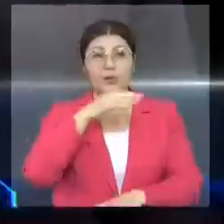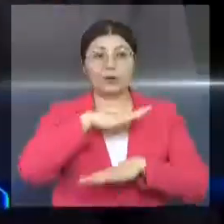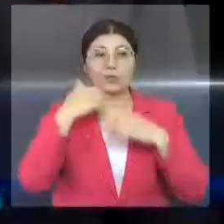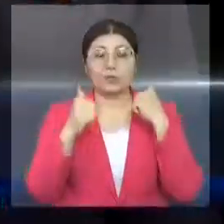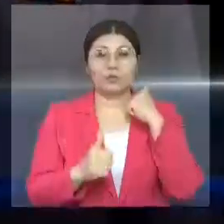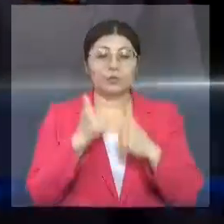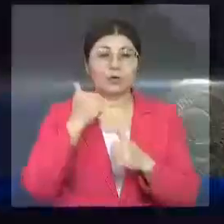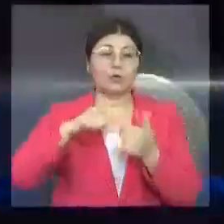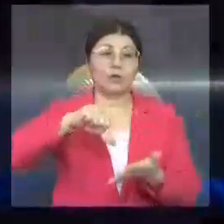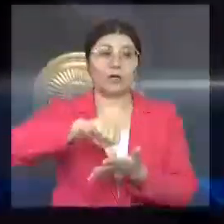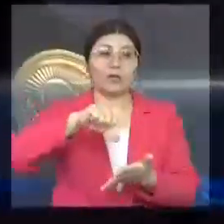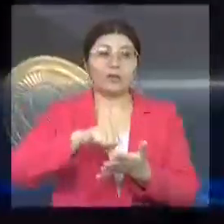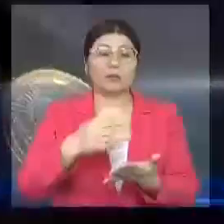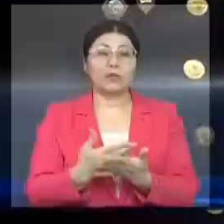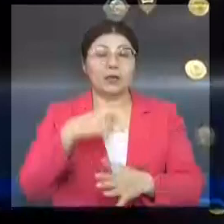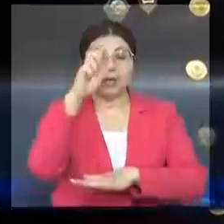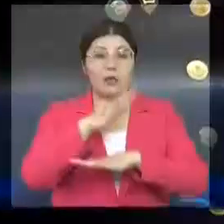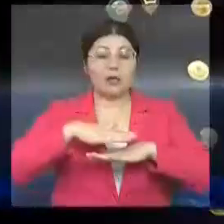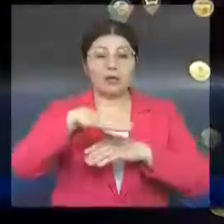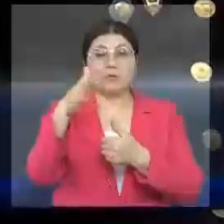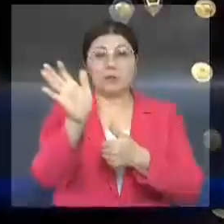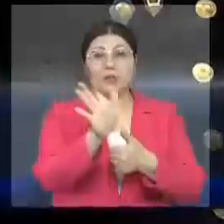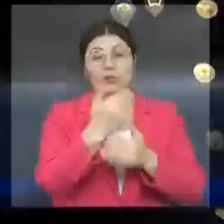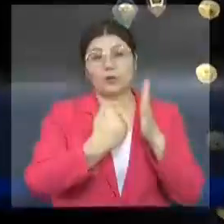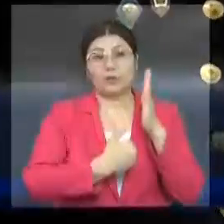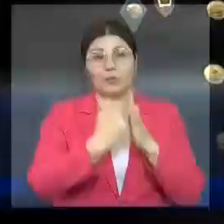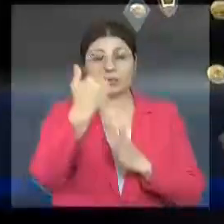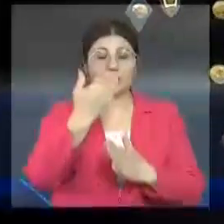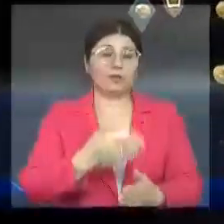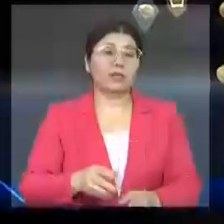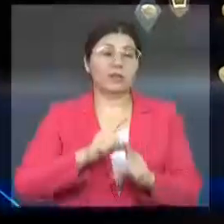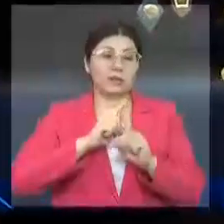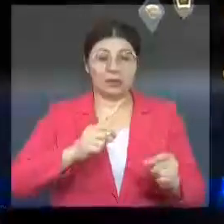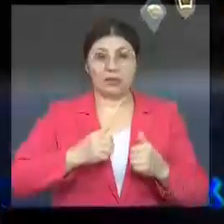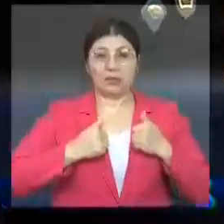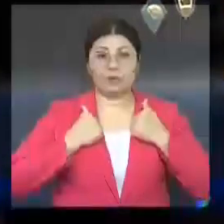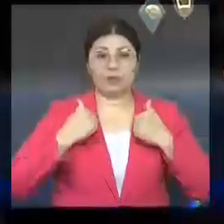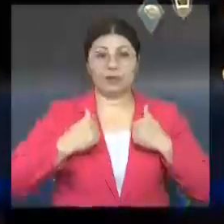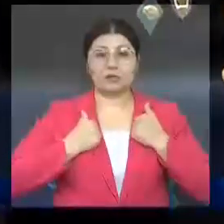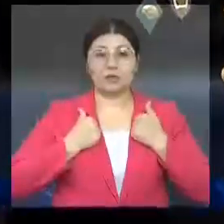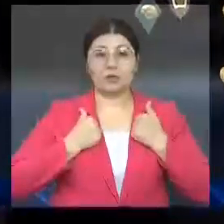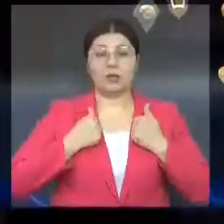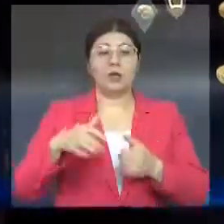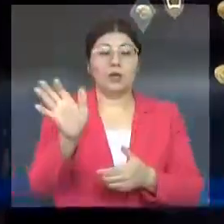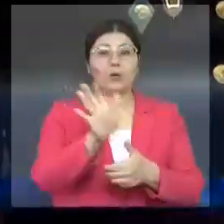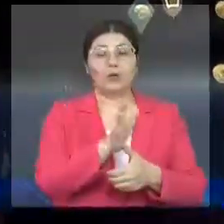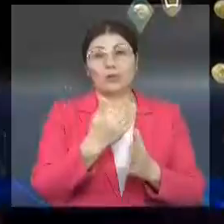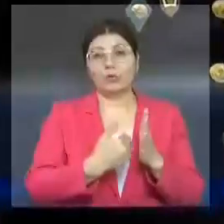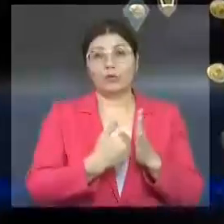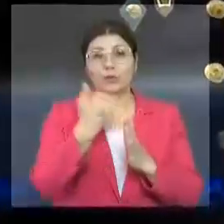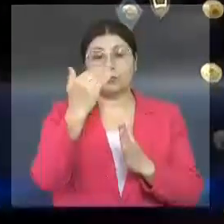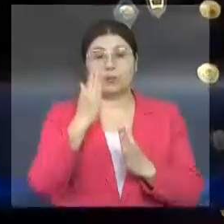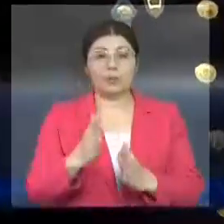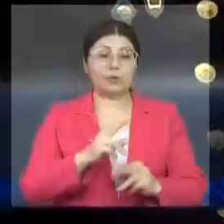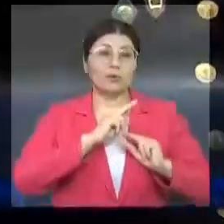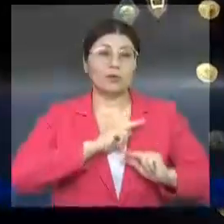спорттық жарыстарға қатыстым. Еліңнің туы көтерілген сәтте кеудеңді ерекше мақтаныш кернейді. Көк туымыз желбіреу үшін